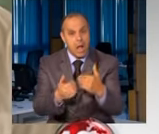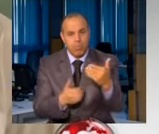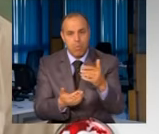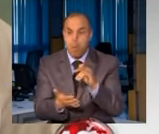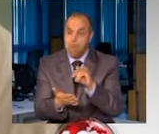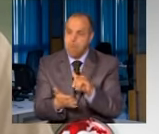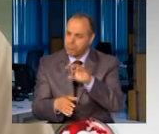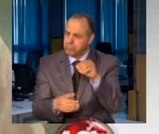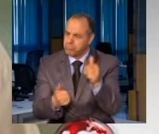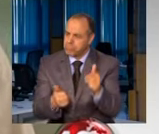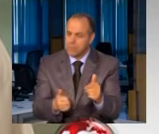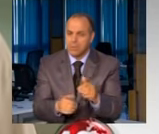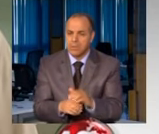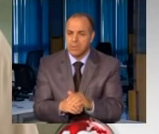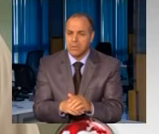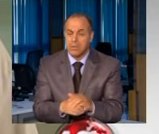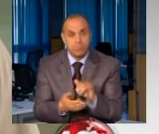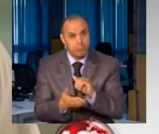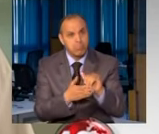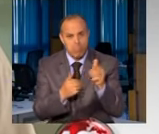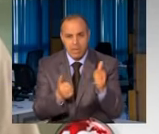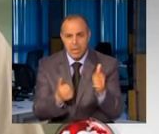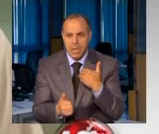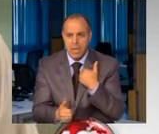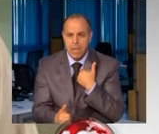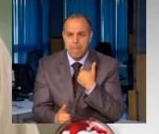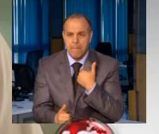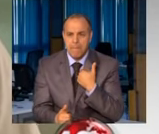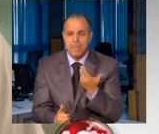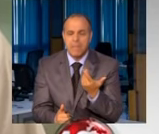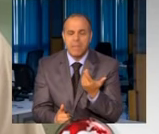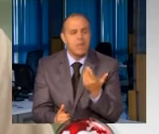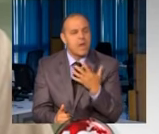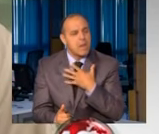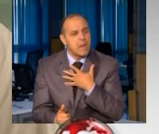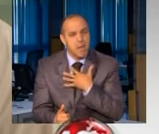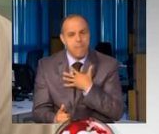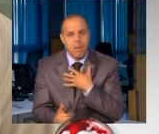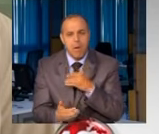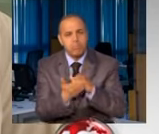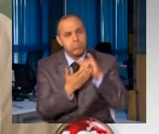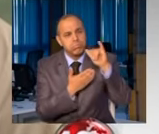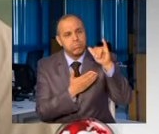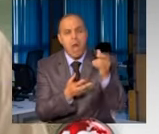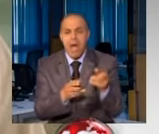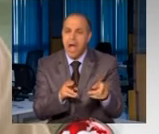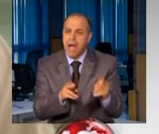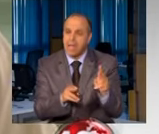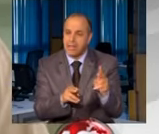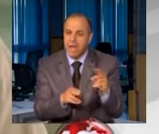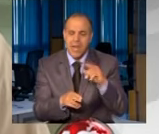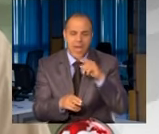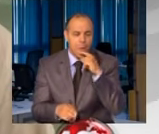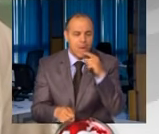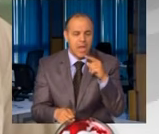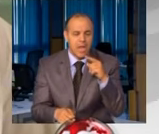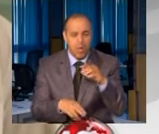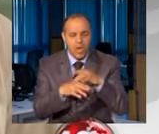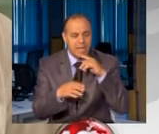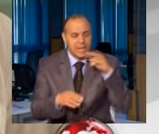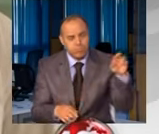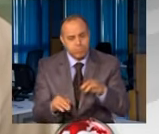باهي ما شاء الله، لكن ماذا بينا نطوره أكثر في أمور، حتى احنا في أمور قطاع التاكسي، ماذا بينا تولي فما رحلات بزايد باش نخدموا على ولاية جابس ونجوا هنا